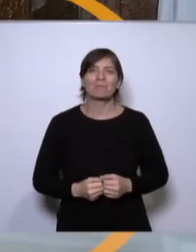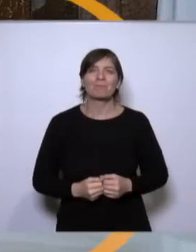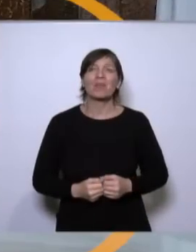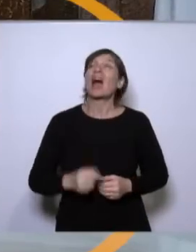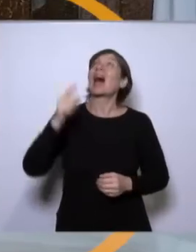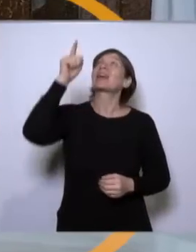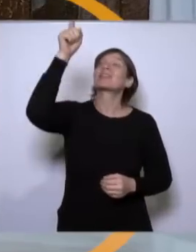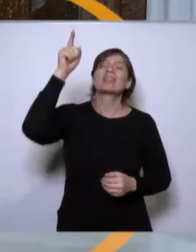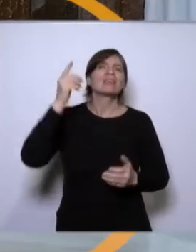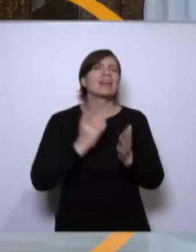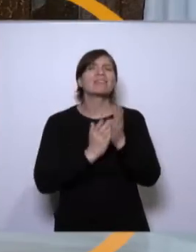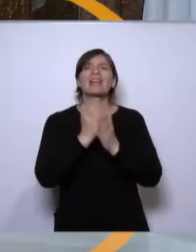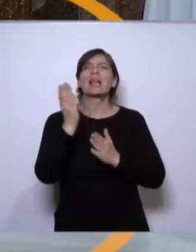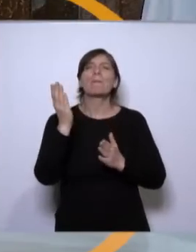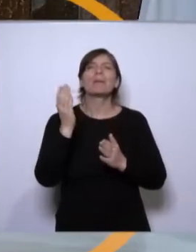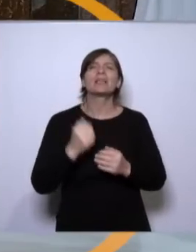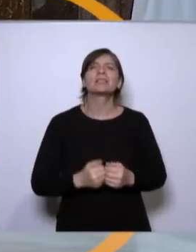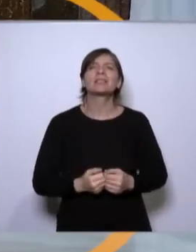이름은 찬미